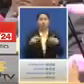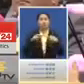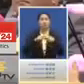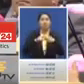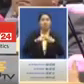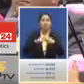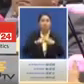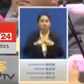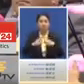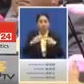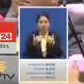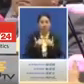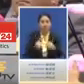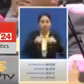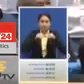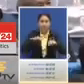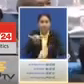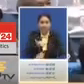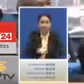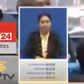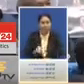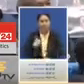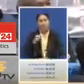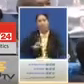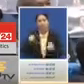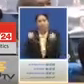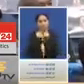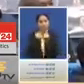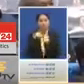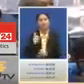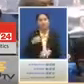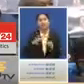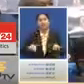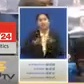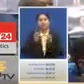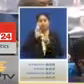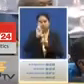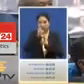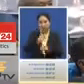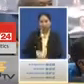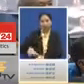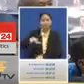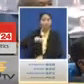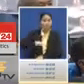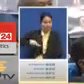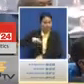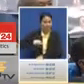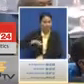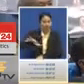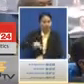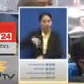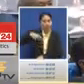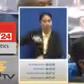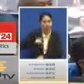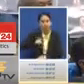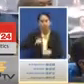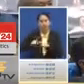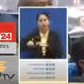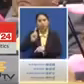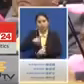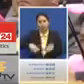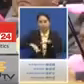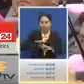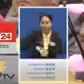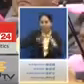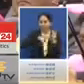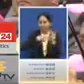เยอะกัญชาตรงนี้ต้องระวังให้มากท่านจะเอานำกัญชามาใช้ท่านต้องมีแผนรองรับท่านมั่นใจ